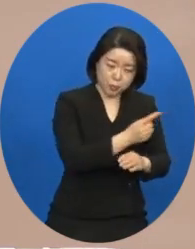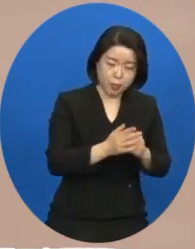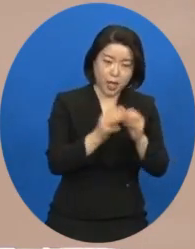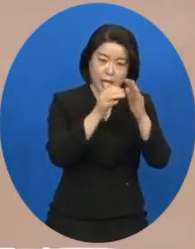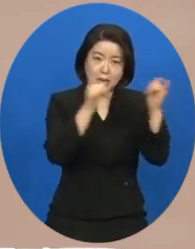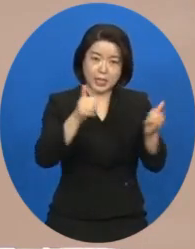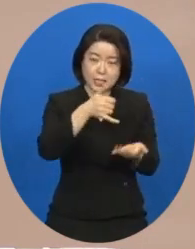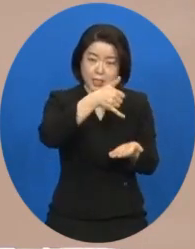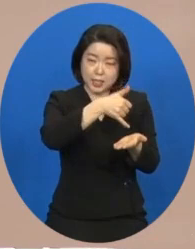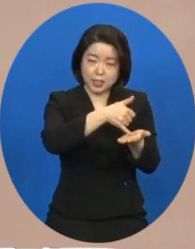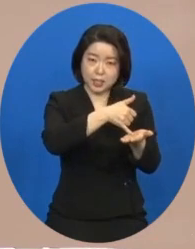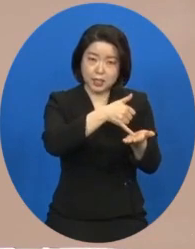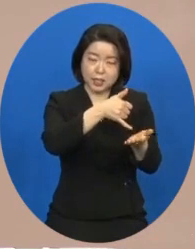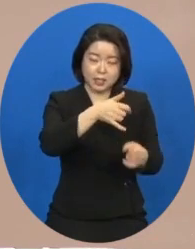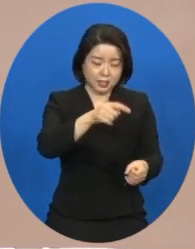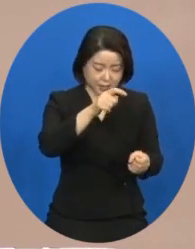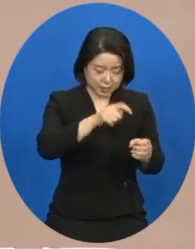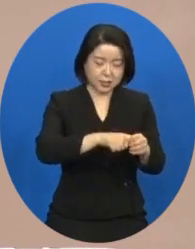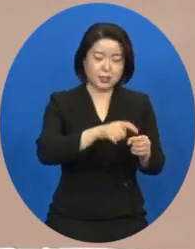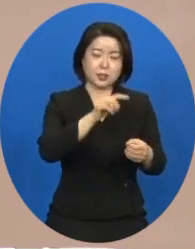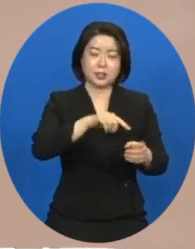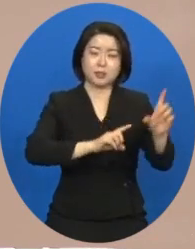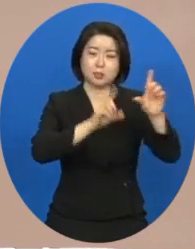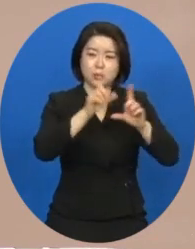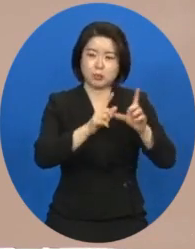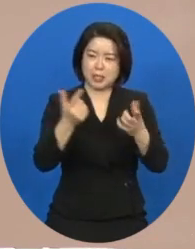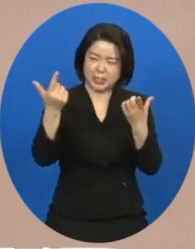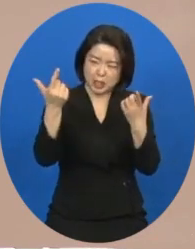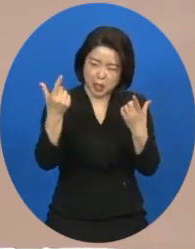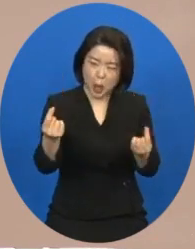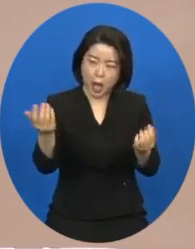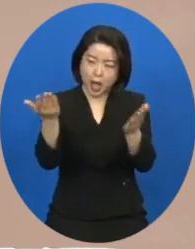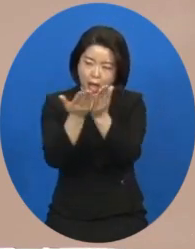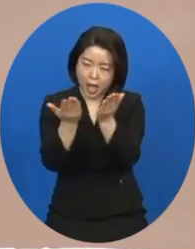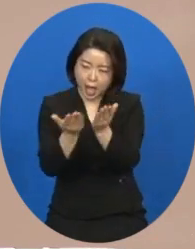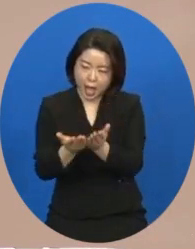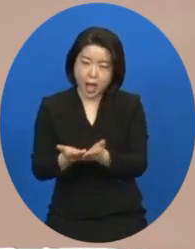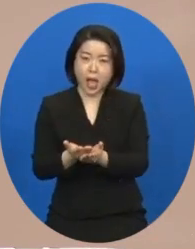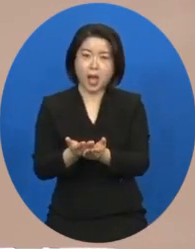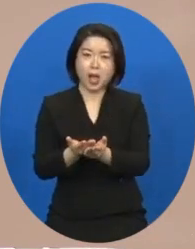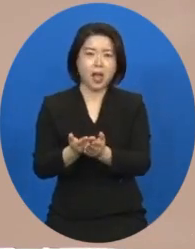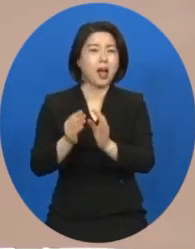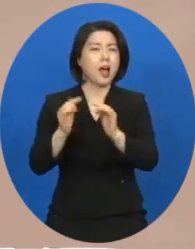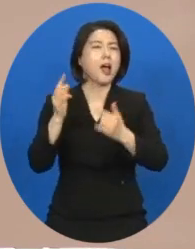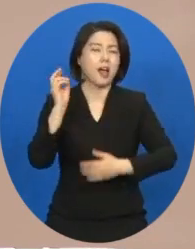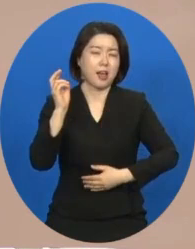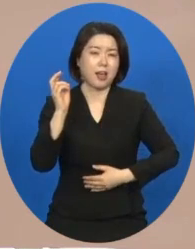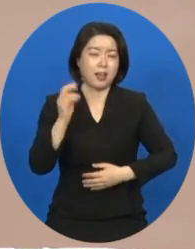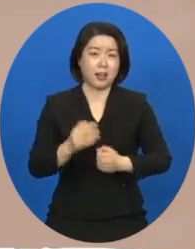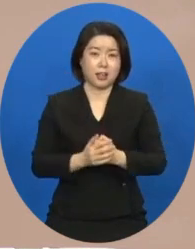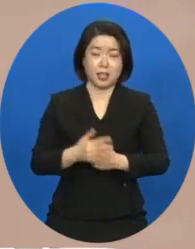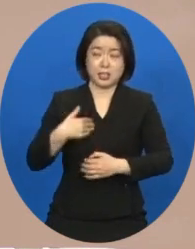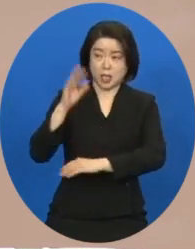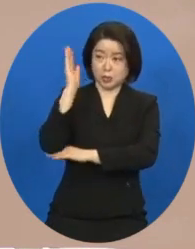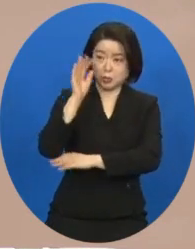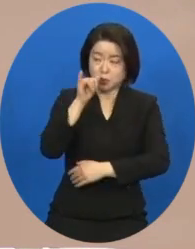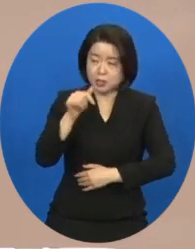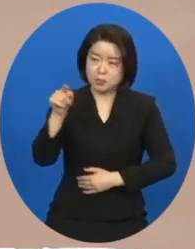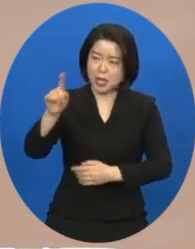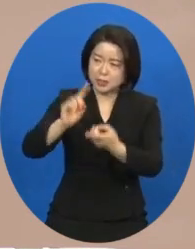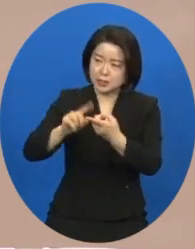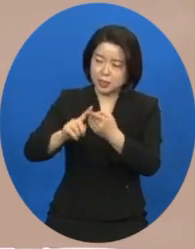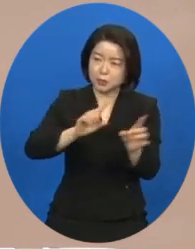어떻게 꼭 일치할 수만 있겠습니까? 제가 설교는 하지만 저 자신이 설교한 대로 살지